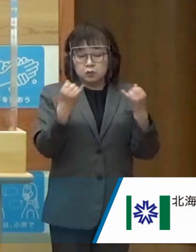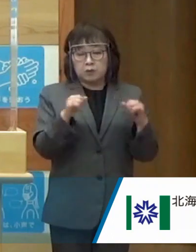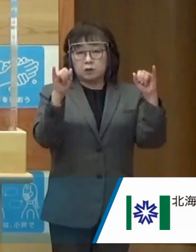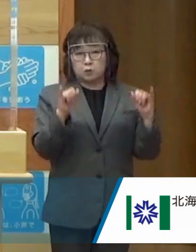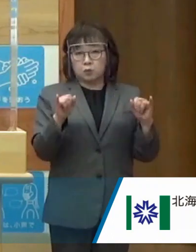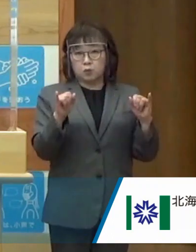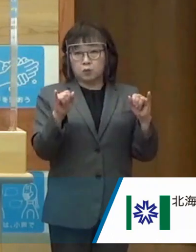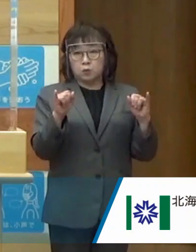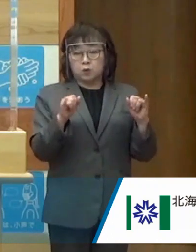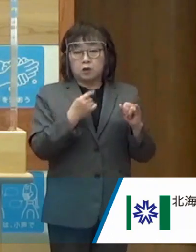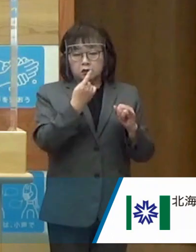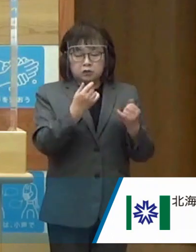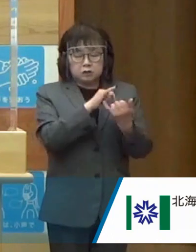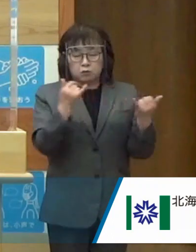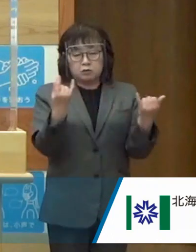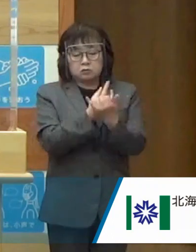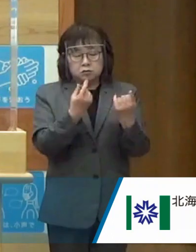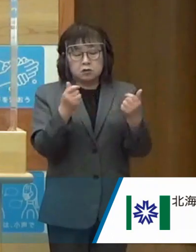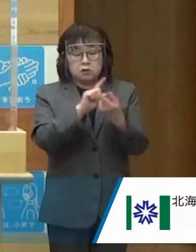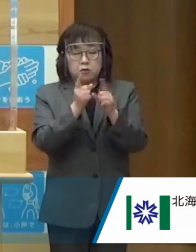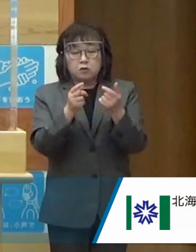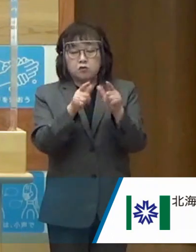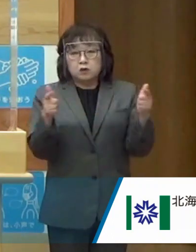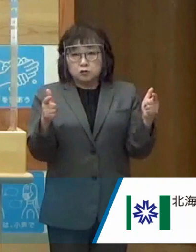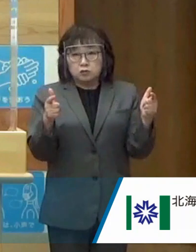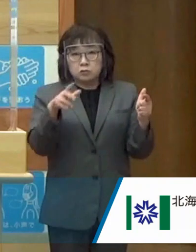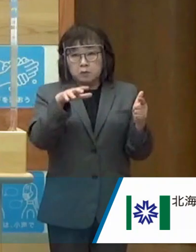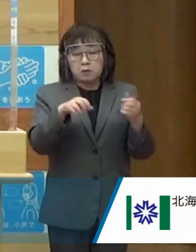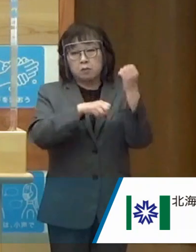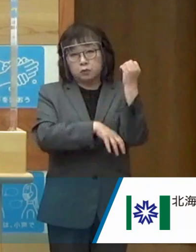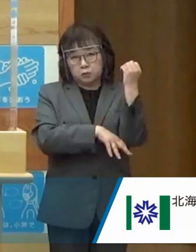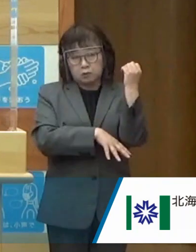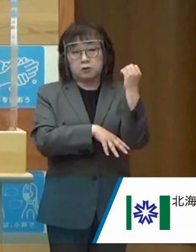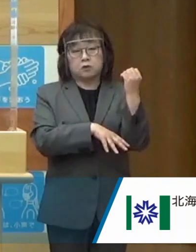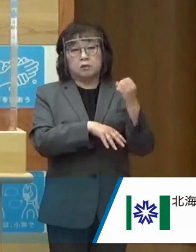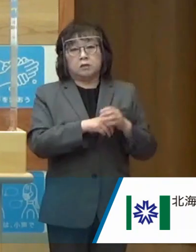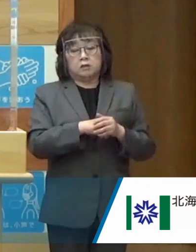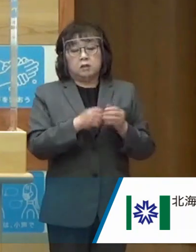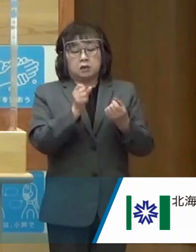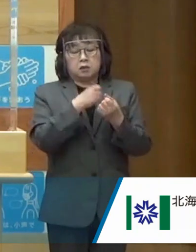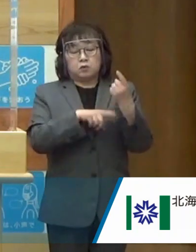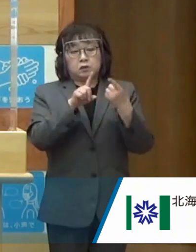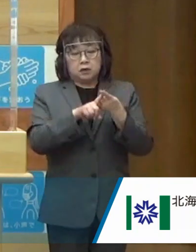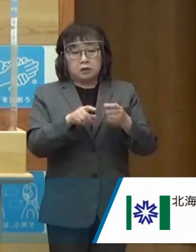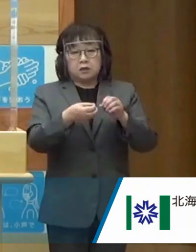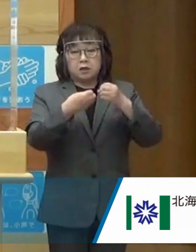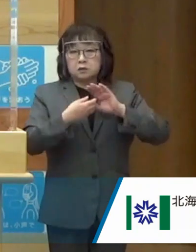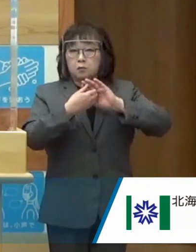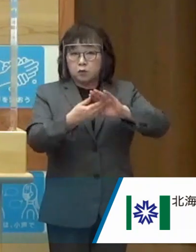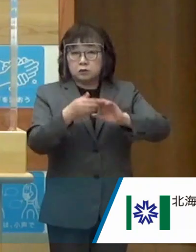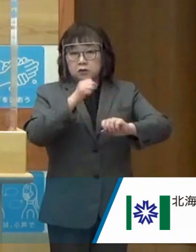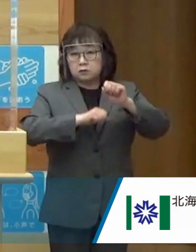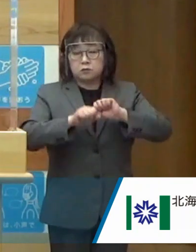ベントなど接触機会が増えるそういう場面はもとよりでありますが、基本的な感染防止行動に取り